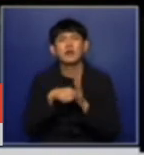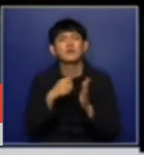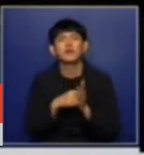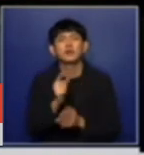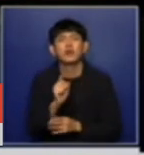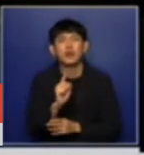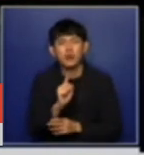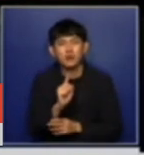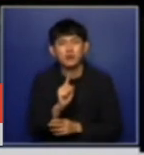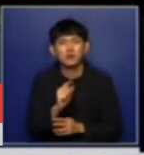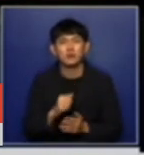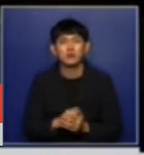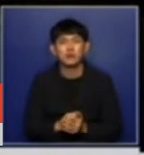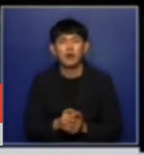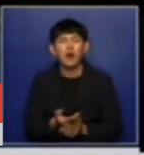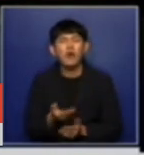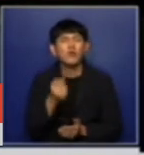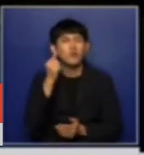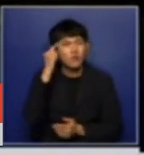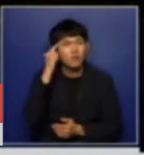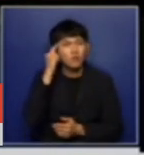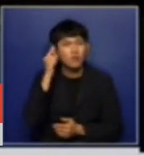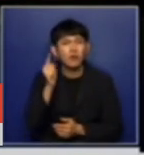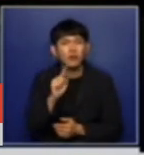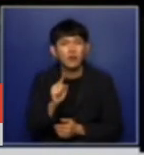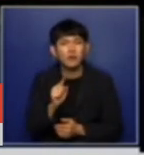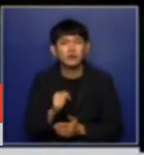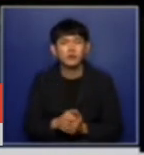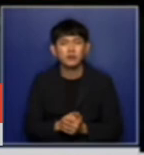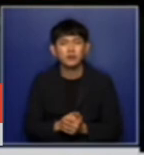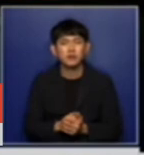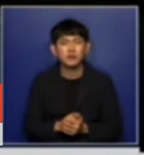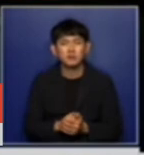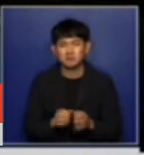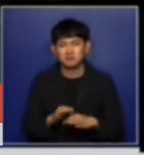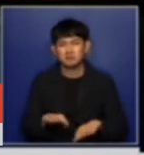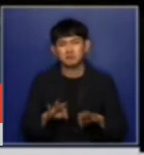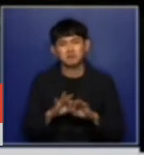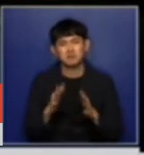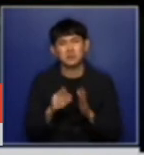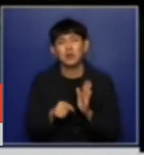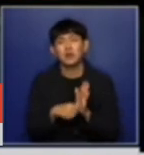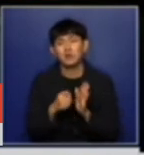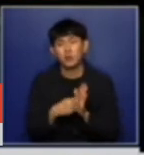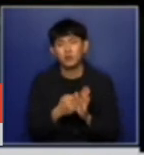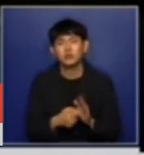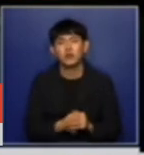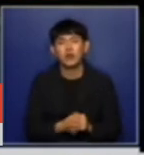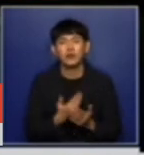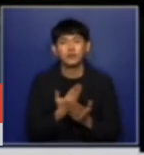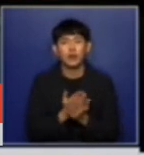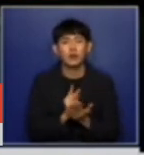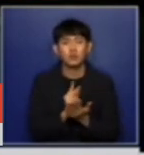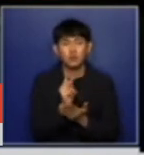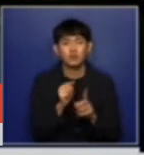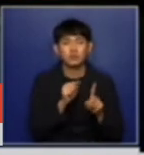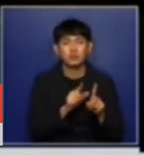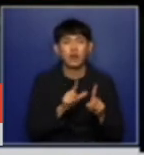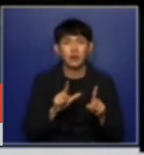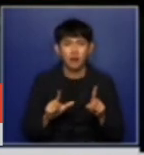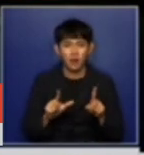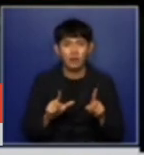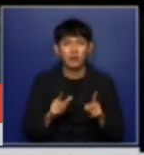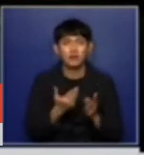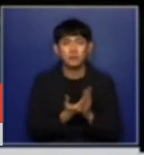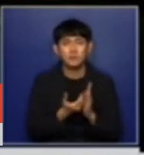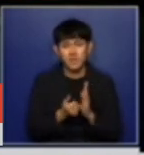ทำไมต้องตั้งคุณก็รู้อยู่แล้วนะครับมันไม่จำเป็นเพราะอะไรครับหนึ่งเนี่ยคุณมีเงินกู้1ล้านล้านใช้จ่